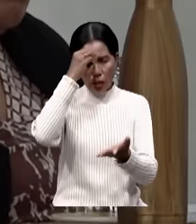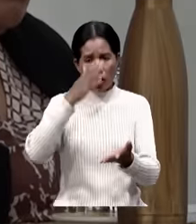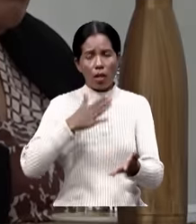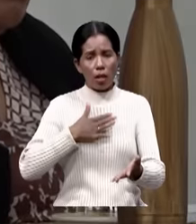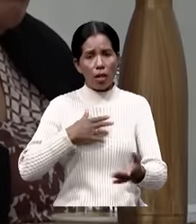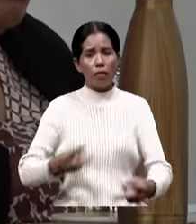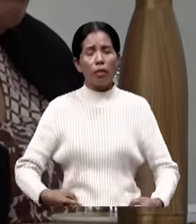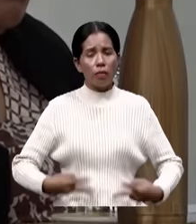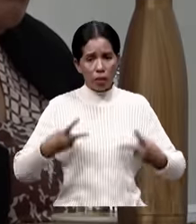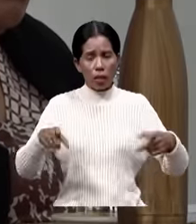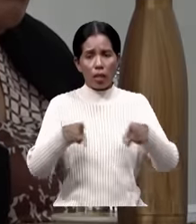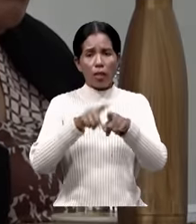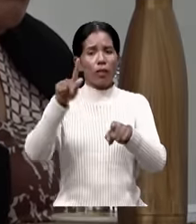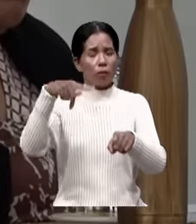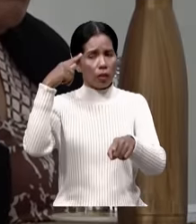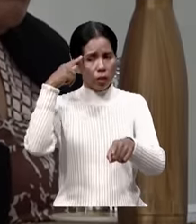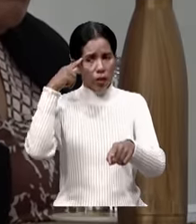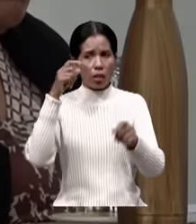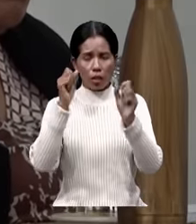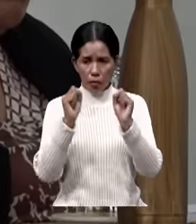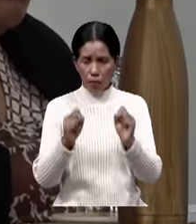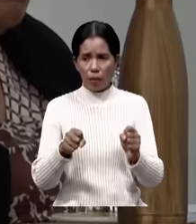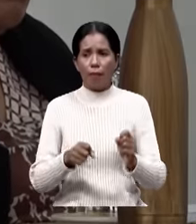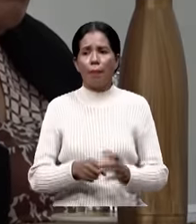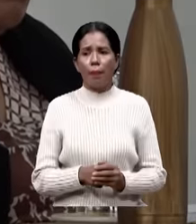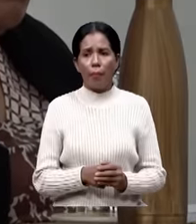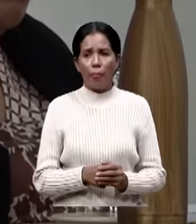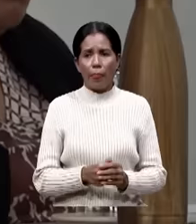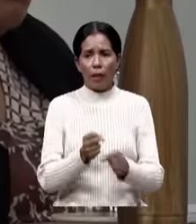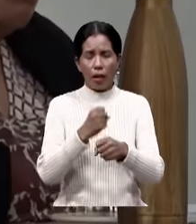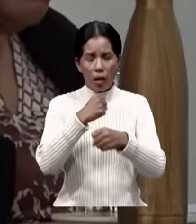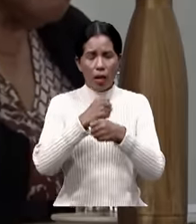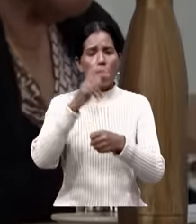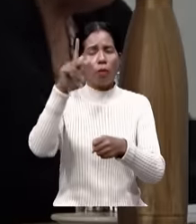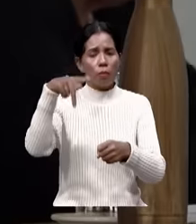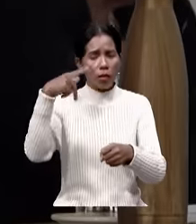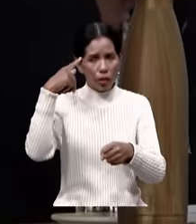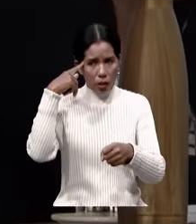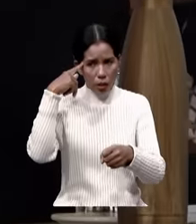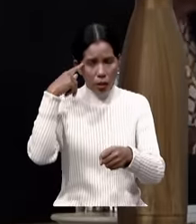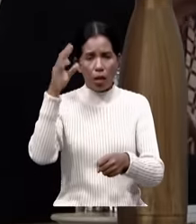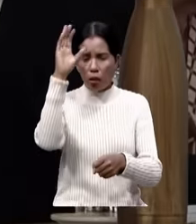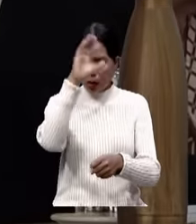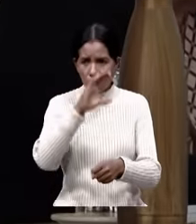política, a tu. Halo politika buka